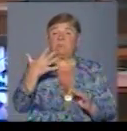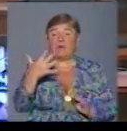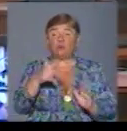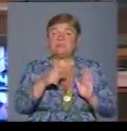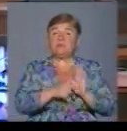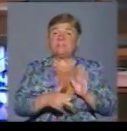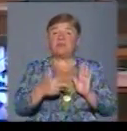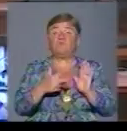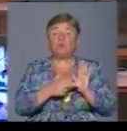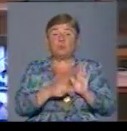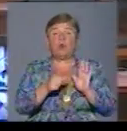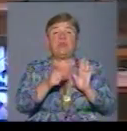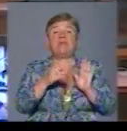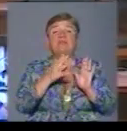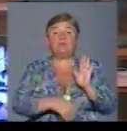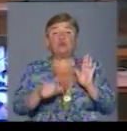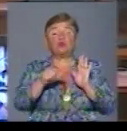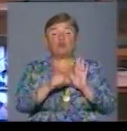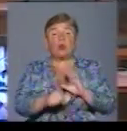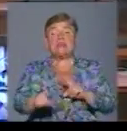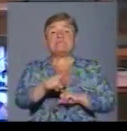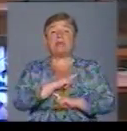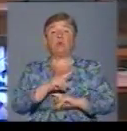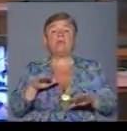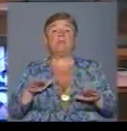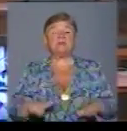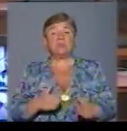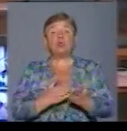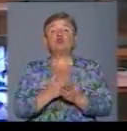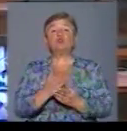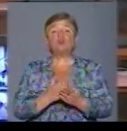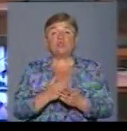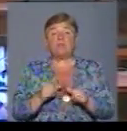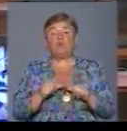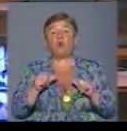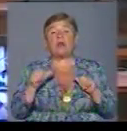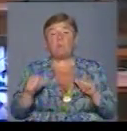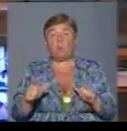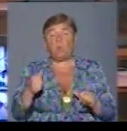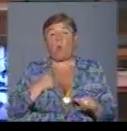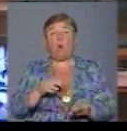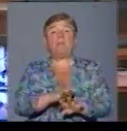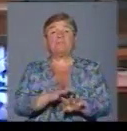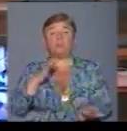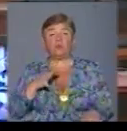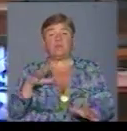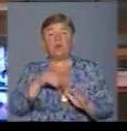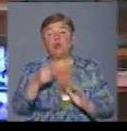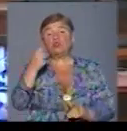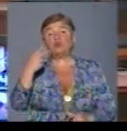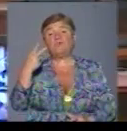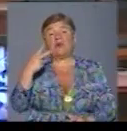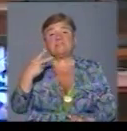та 96-го років народження загинули на місці. Вони служили у 15-му окремому батальйоні, який входить до складу